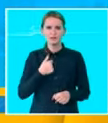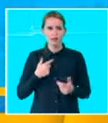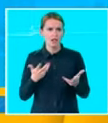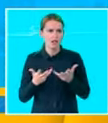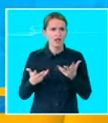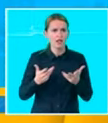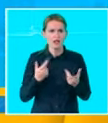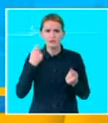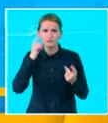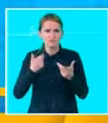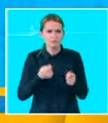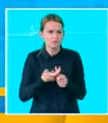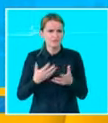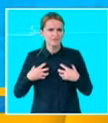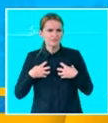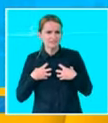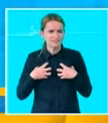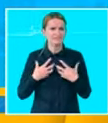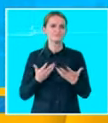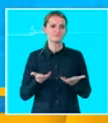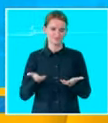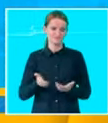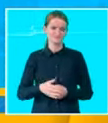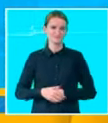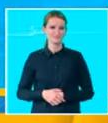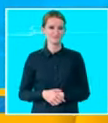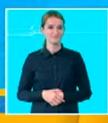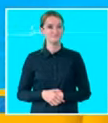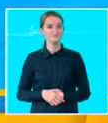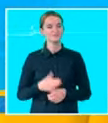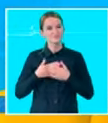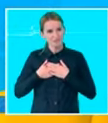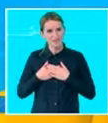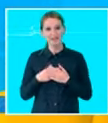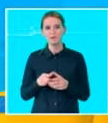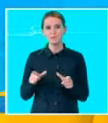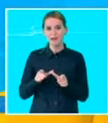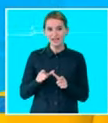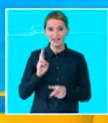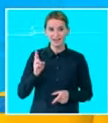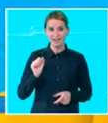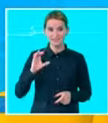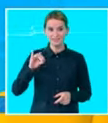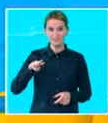Мария Касимова Муасе е номинирана за вице-президент заедно с Лозан Панов като